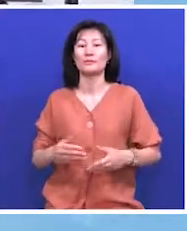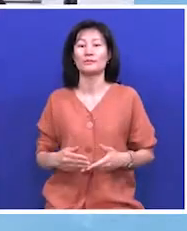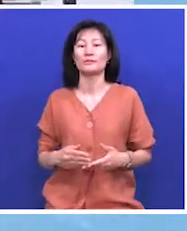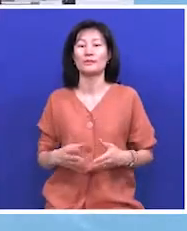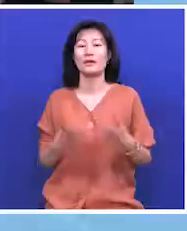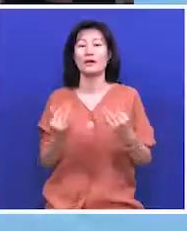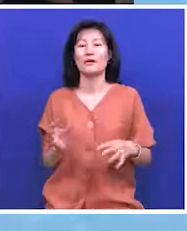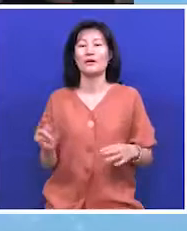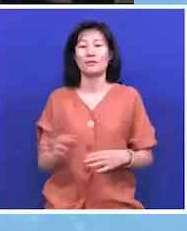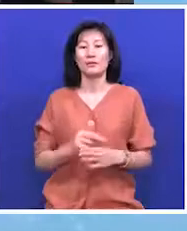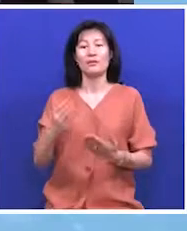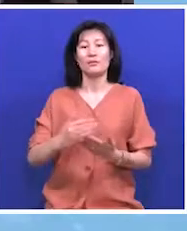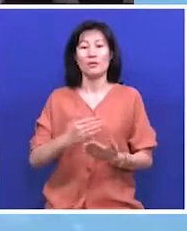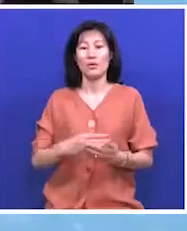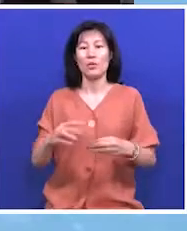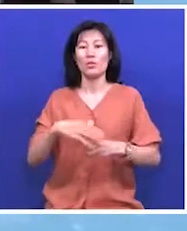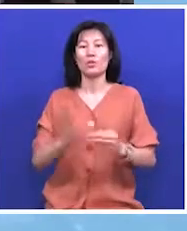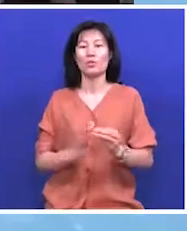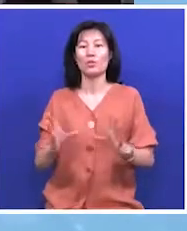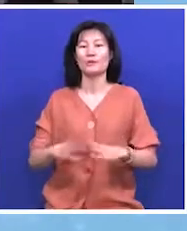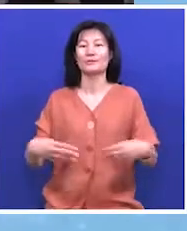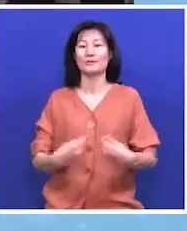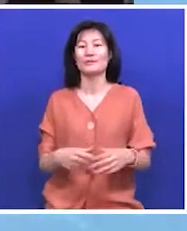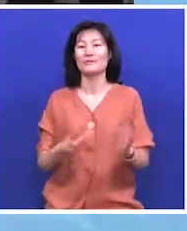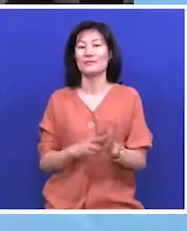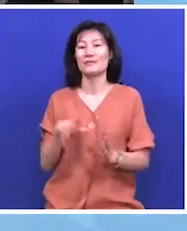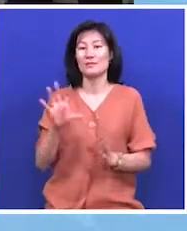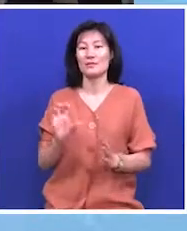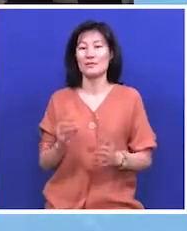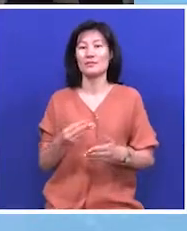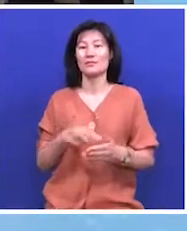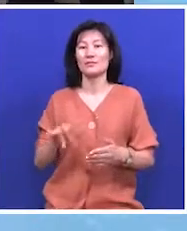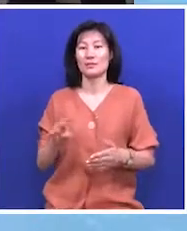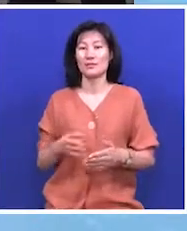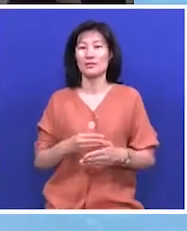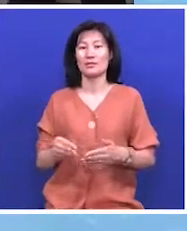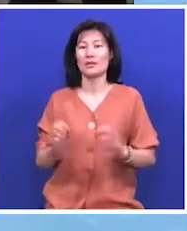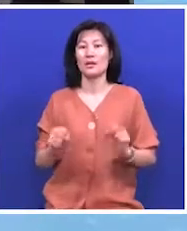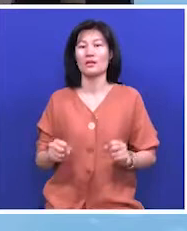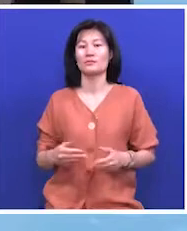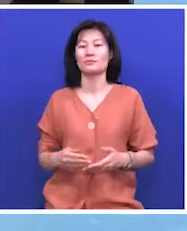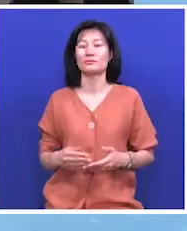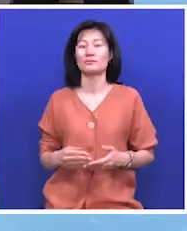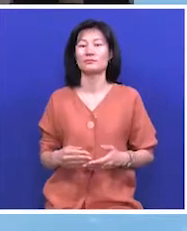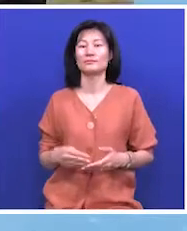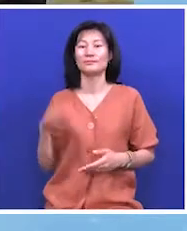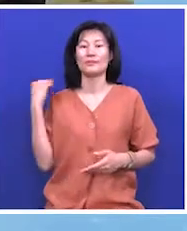болды. Әзірленген бағдарлама бойынша 19 отбасы 8,5 миллион теңге көлемінде қаржыға қол